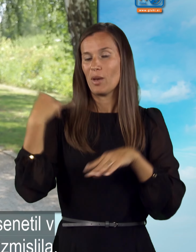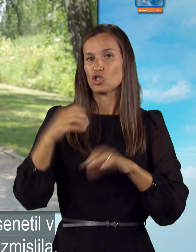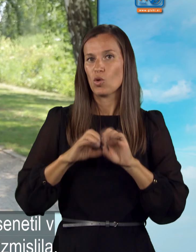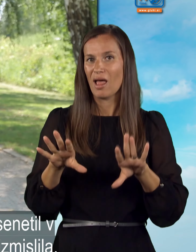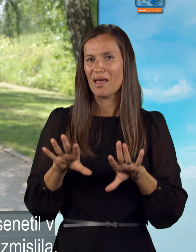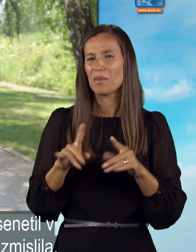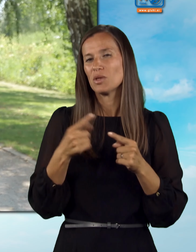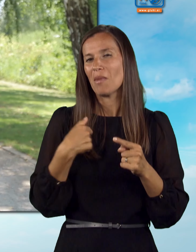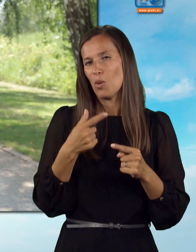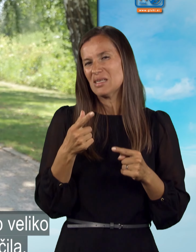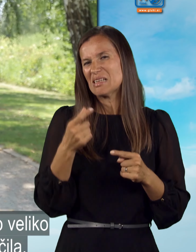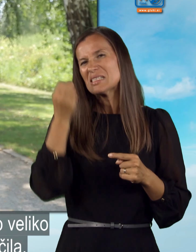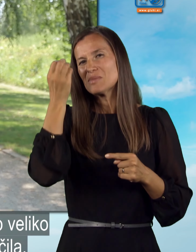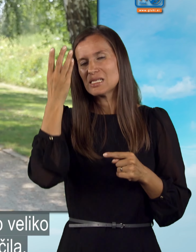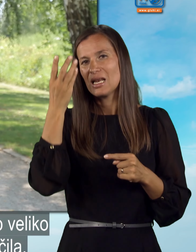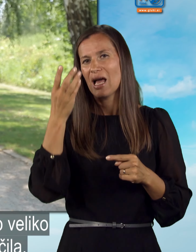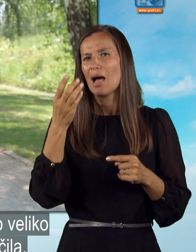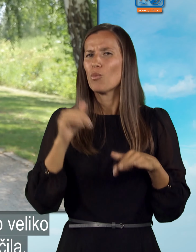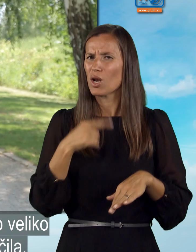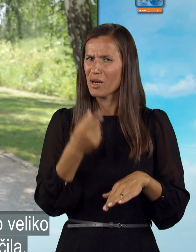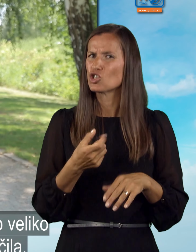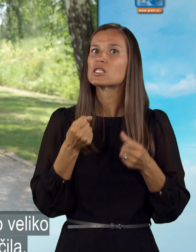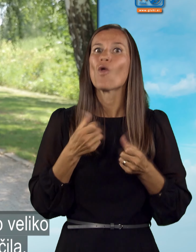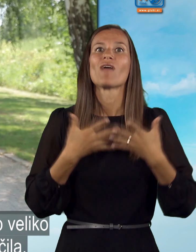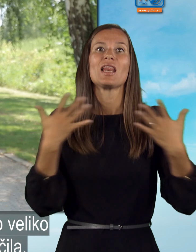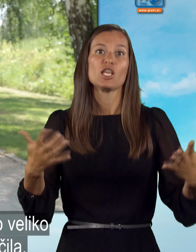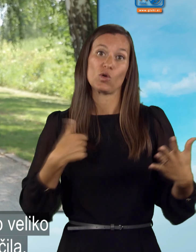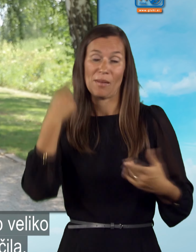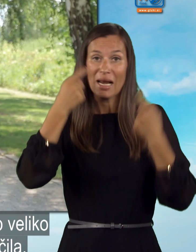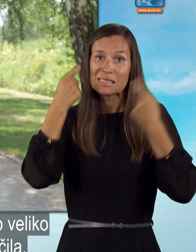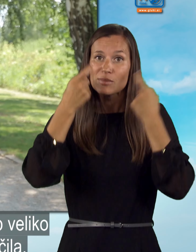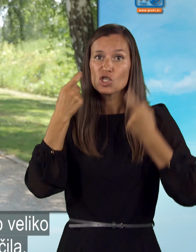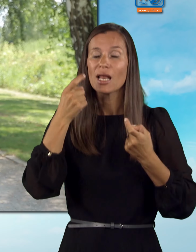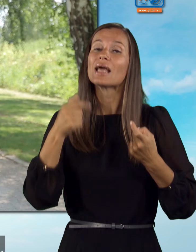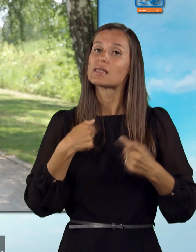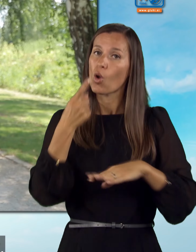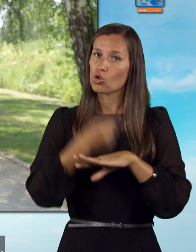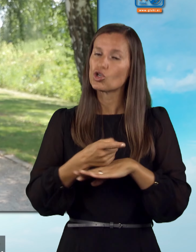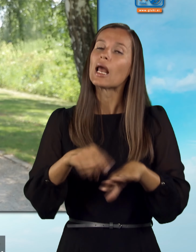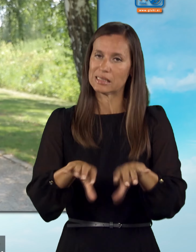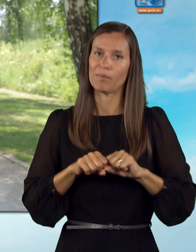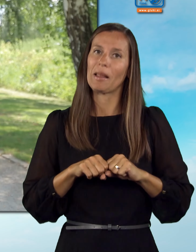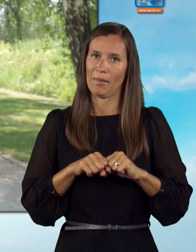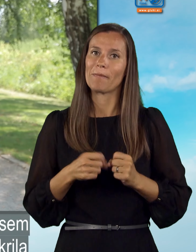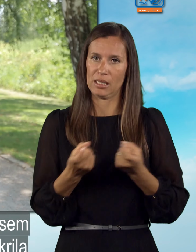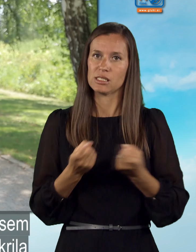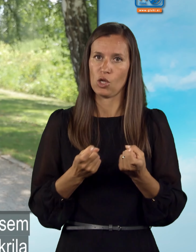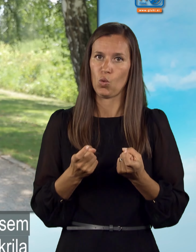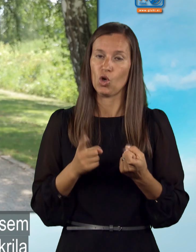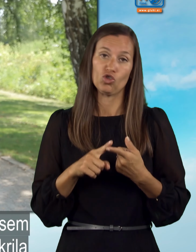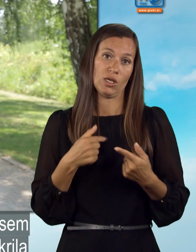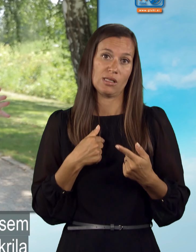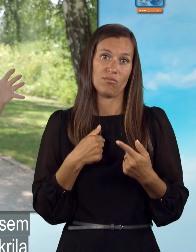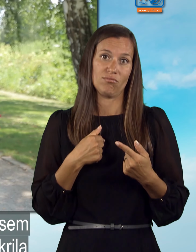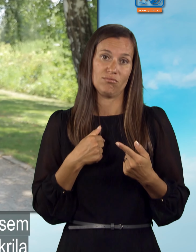oddaji, pa bi se malo zmislila. Moram reči, da sem zelo veliko razmišljala in se odločila, da sprejmem izziv, ker če sem